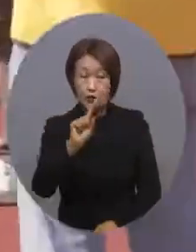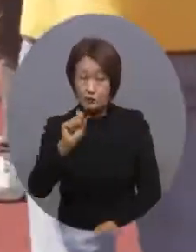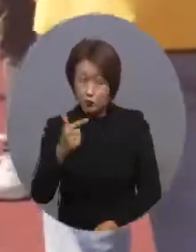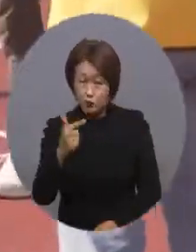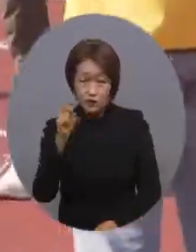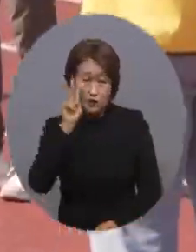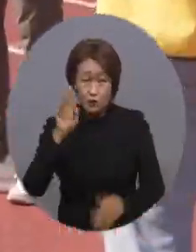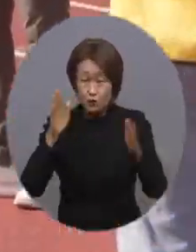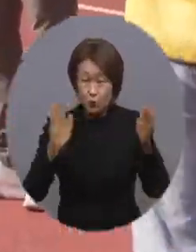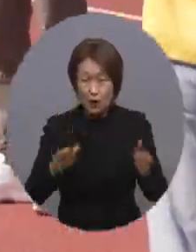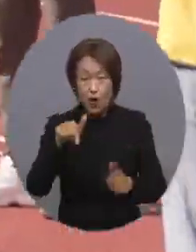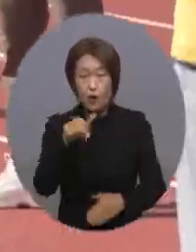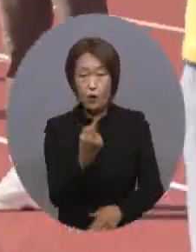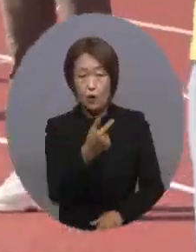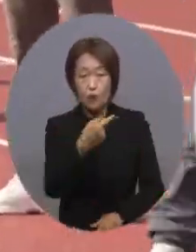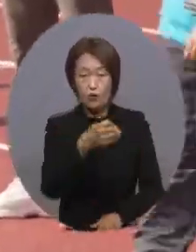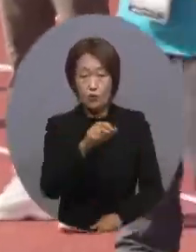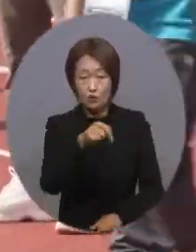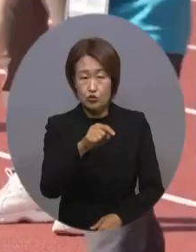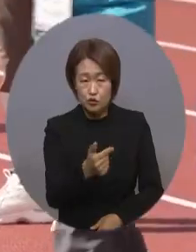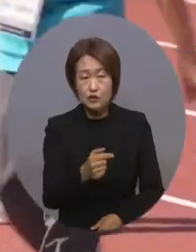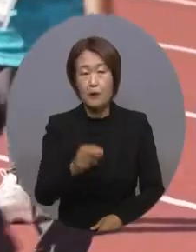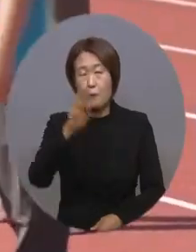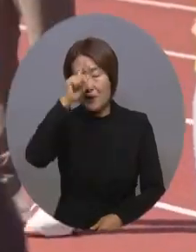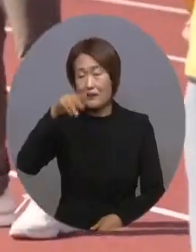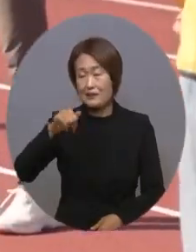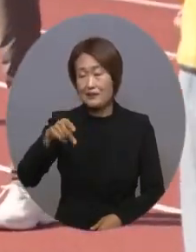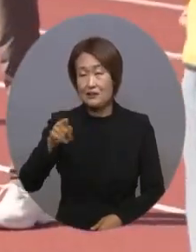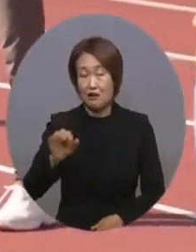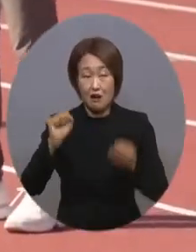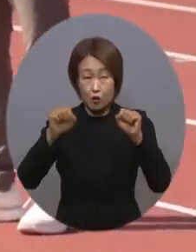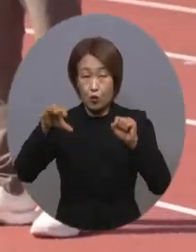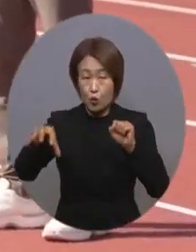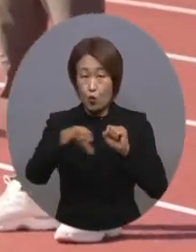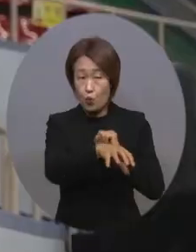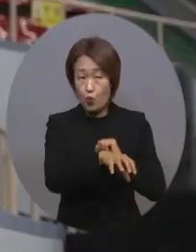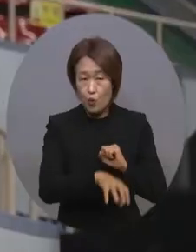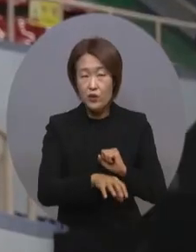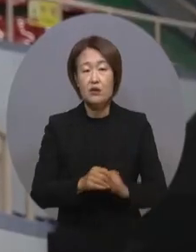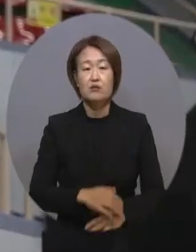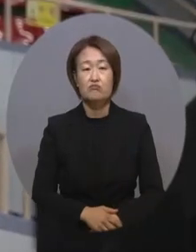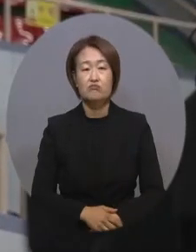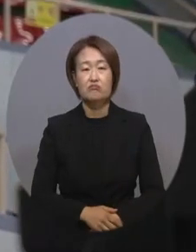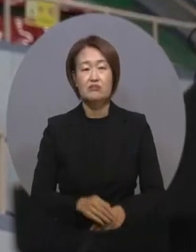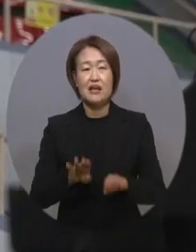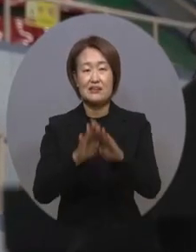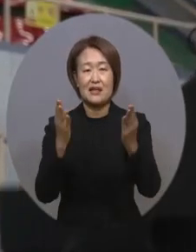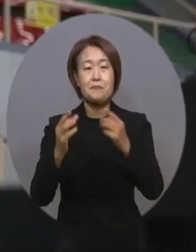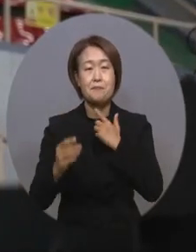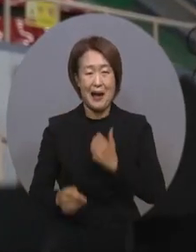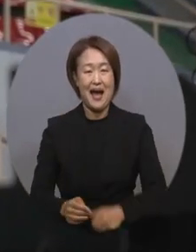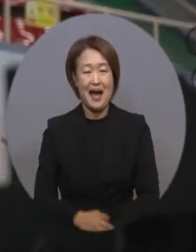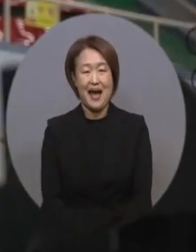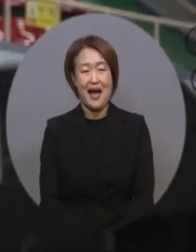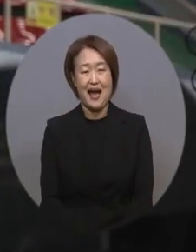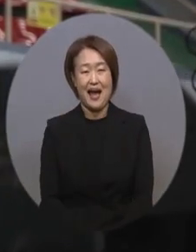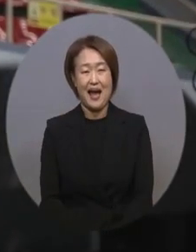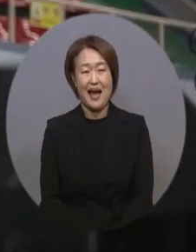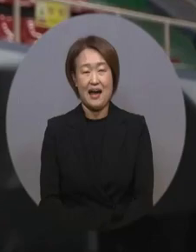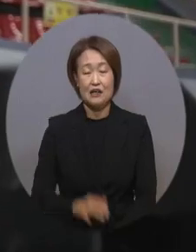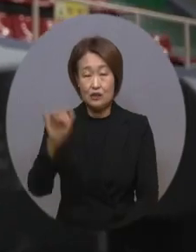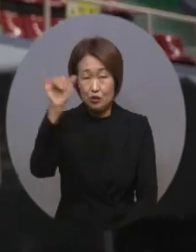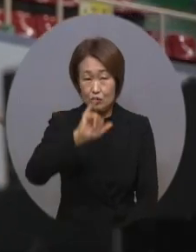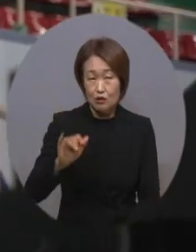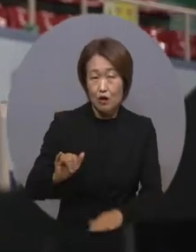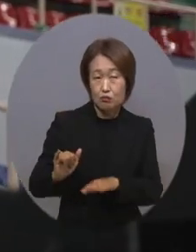양일간 고흥군 박지성 공설운동장과 파량 체육관에서 열렸습니다 전국 항공우주과학 경진대회는